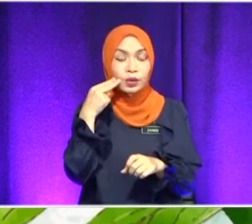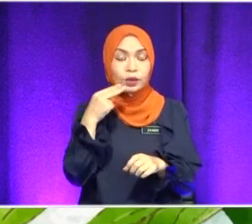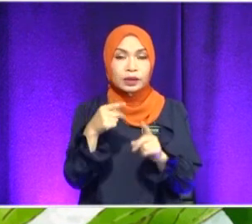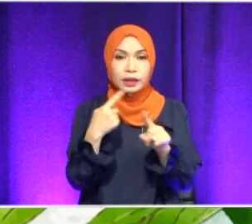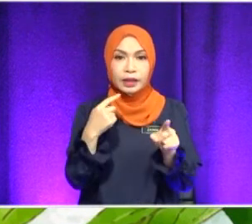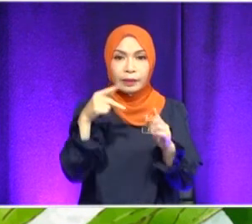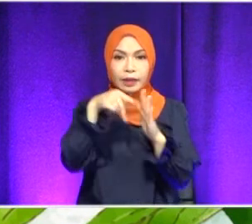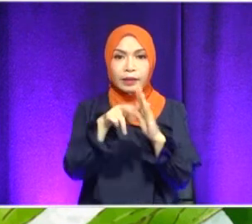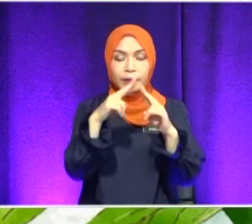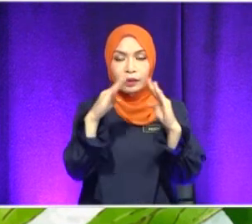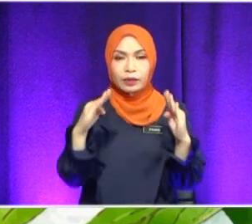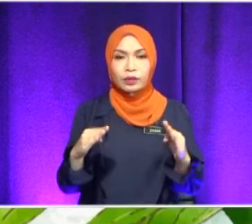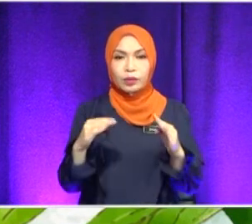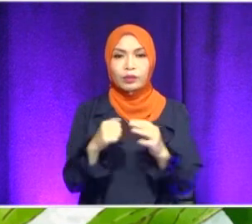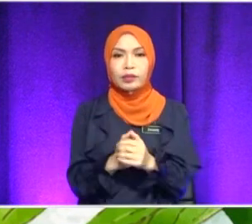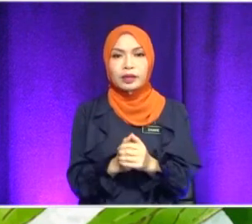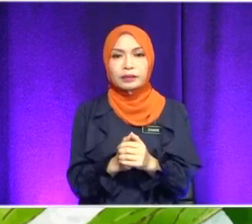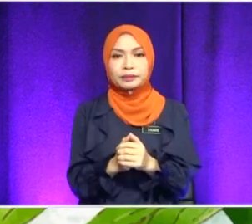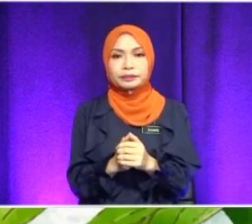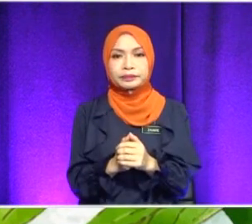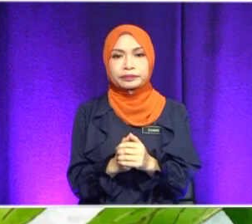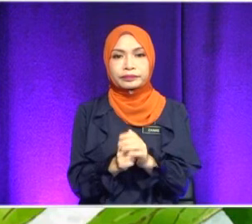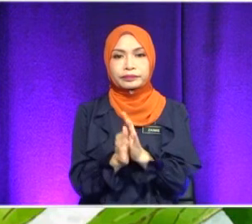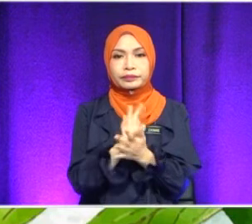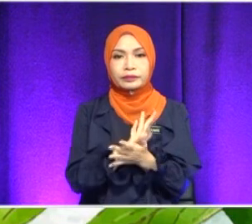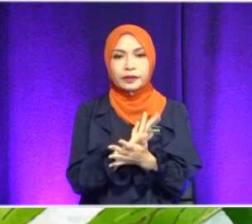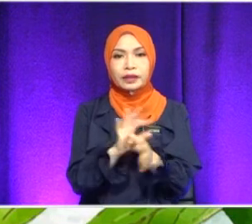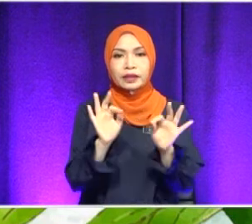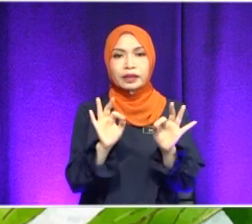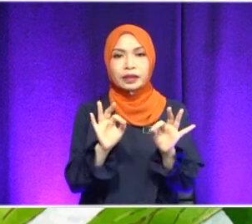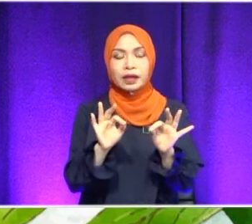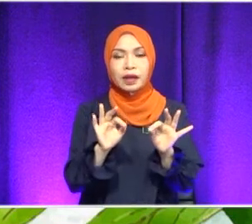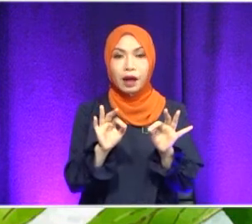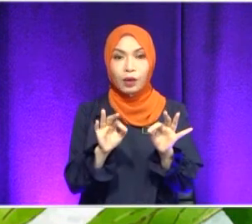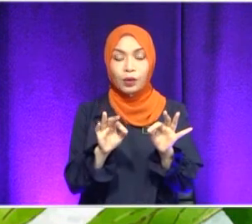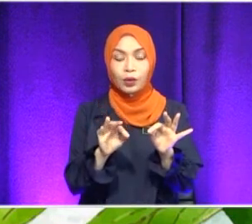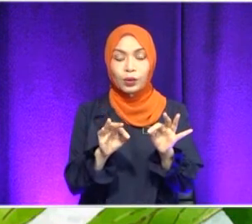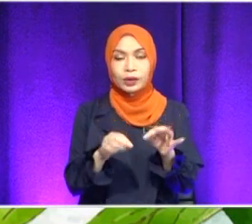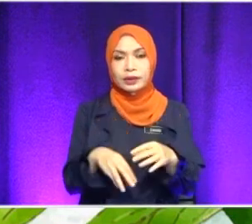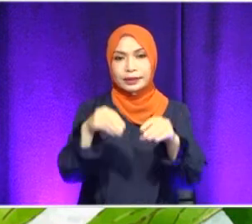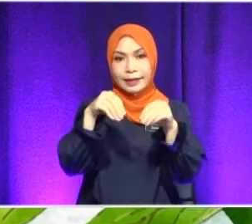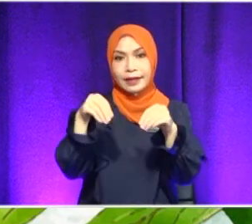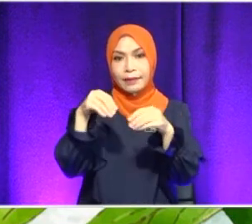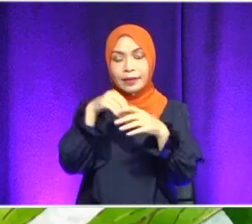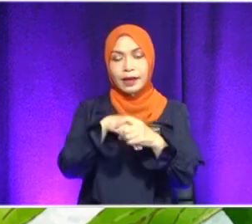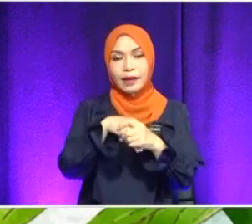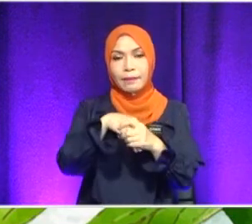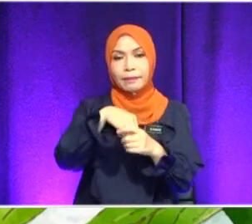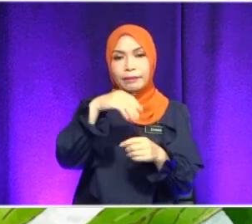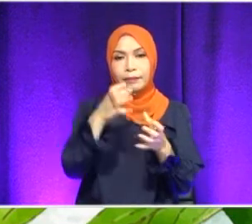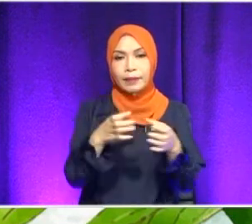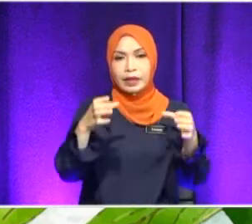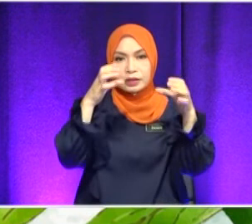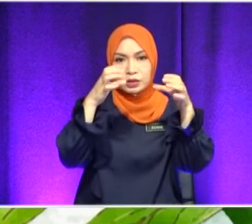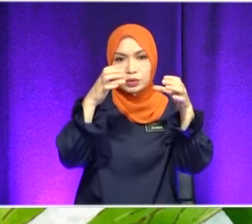Jun di tanah di dalam palsu maka pokok tidak dunia akan mati Sebab di ta'dib rumah untuk serak nutrien